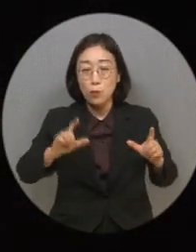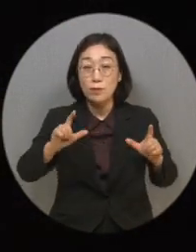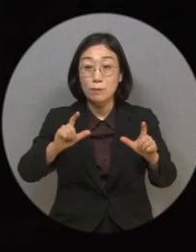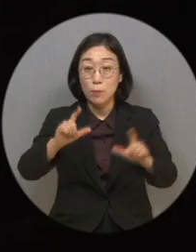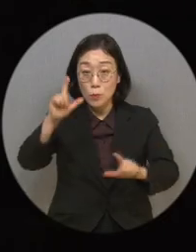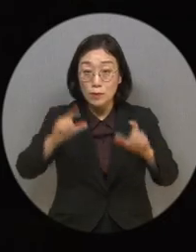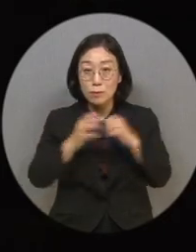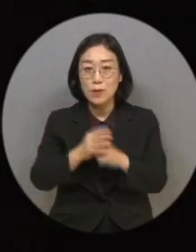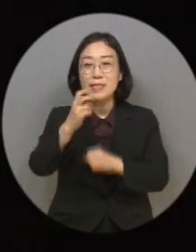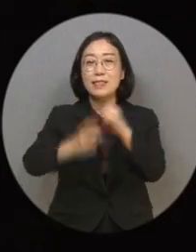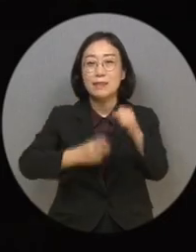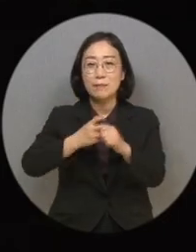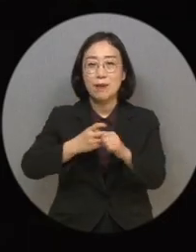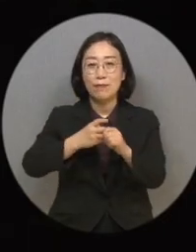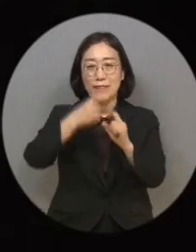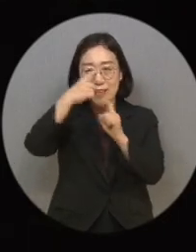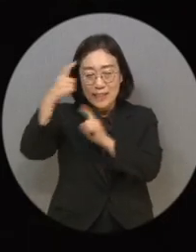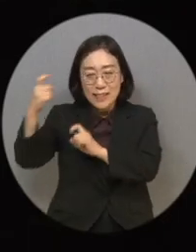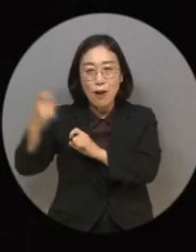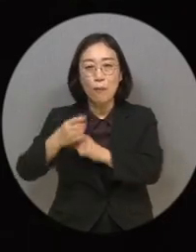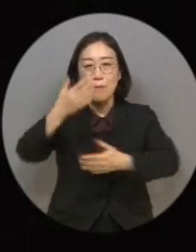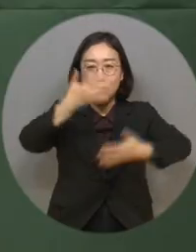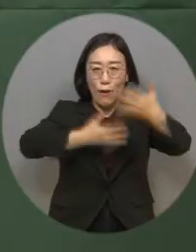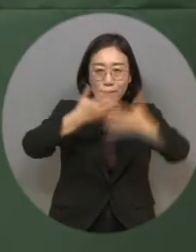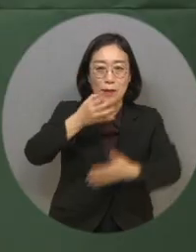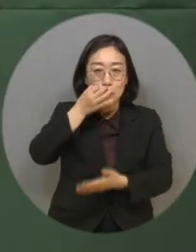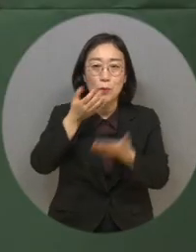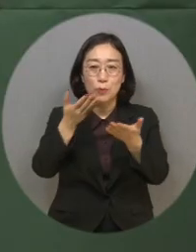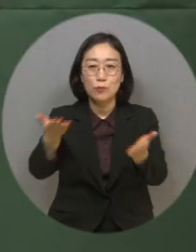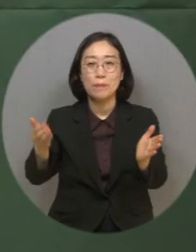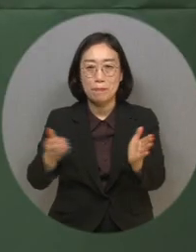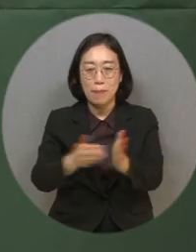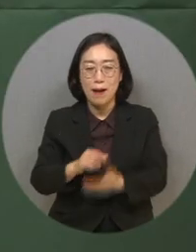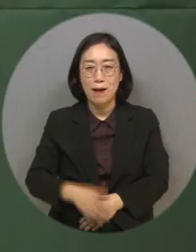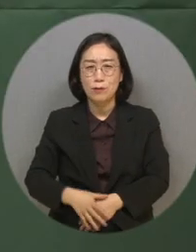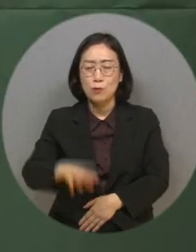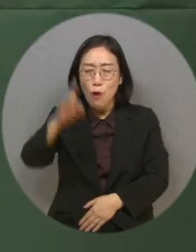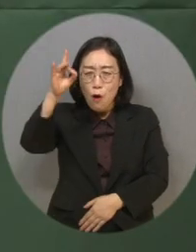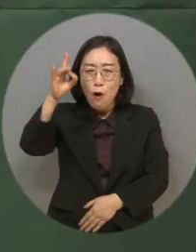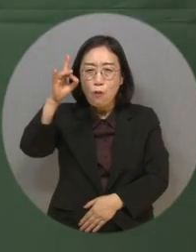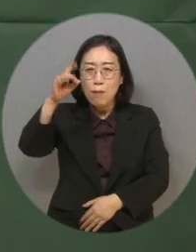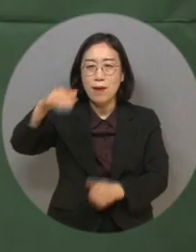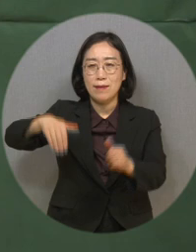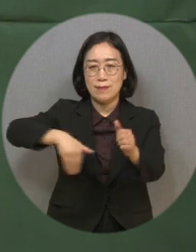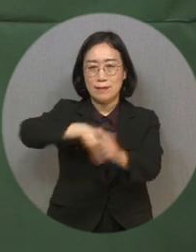추억을 영상에 담아 축하객과 함께 나눴습니다. 처음에 좀 어려웠는데